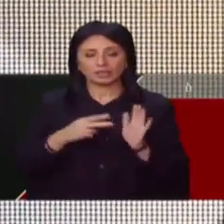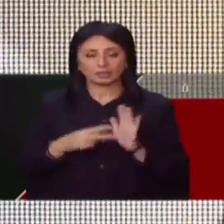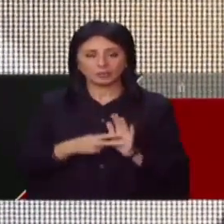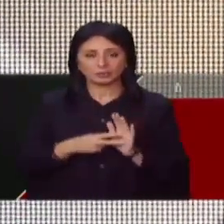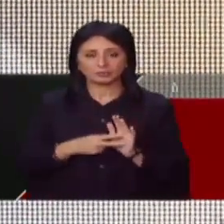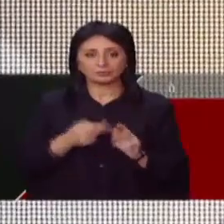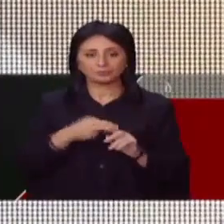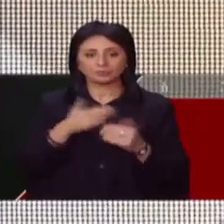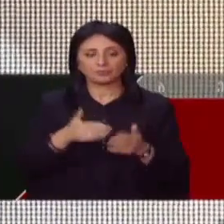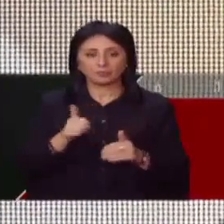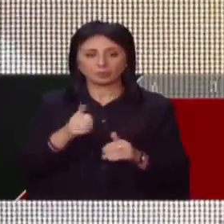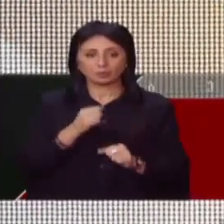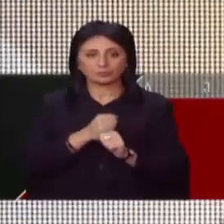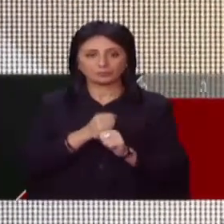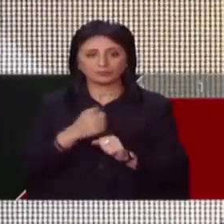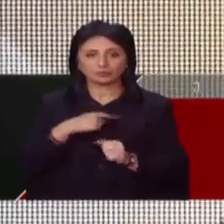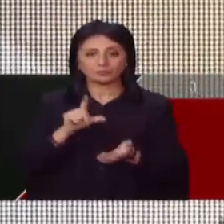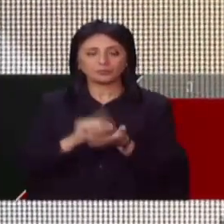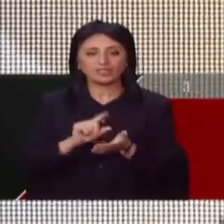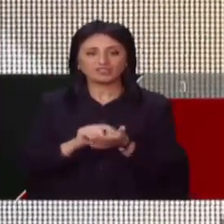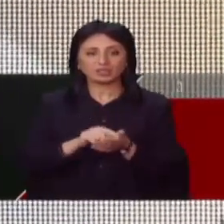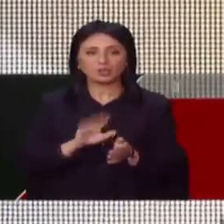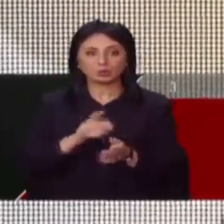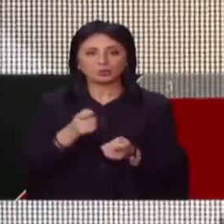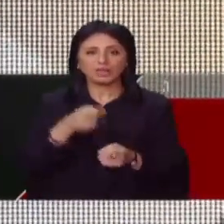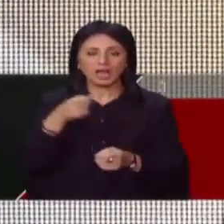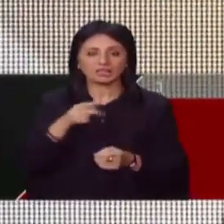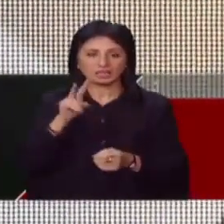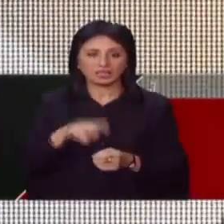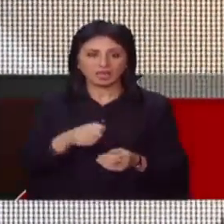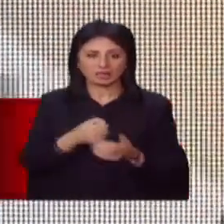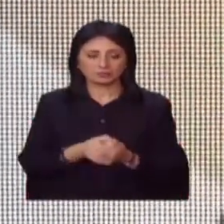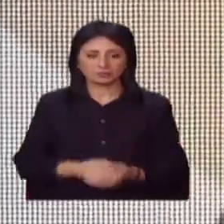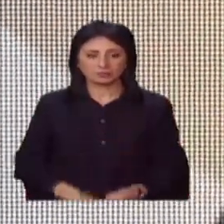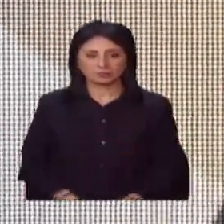იმისა, თუ როგორ გავხადოთ ჩვენ პენსია სულ მცირე 1000 ლარი ამ ქვეყანაში.